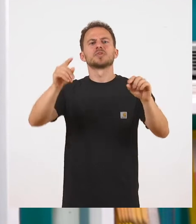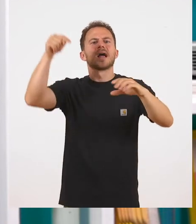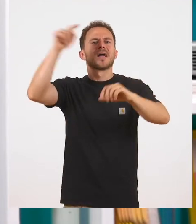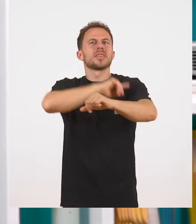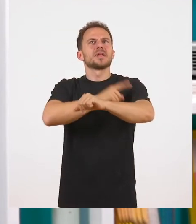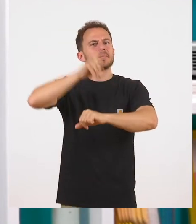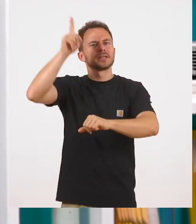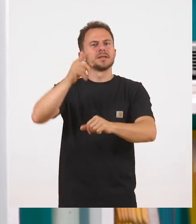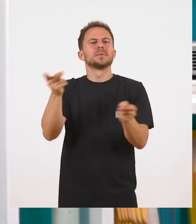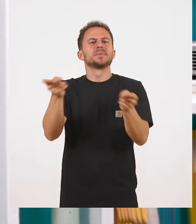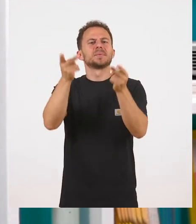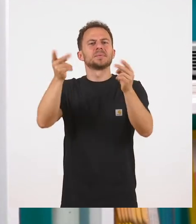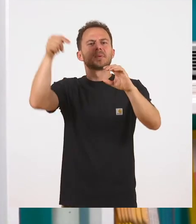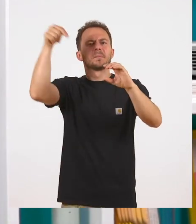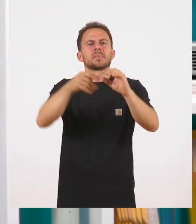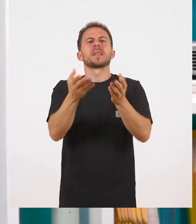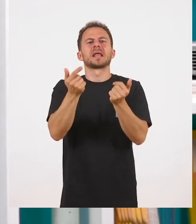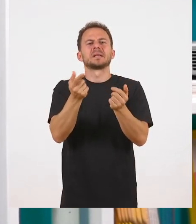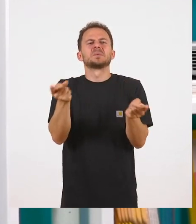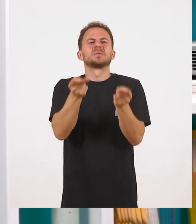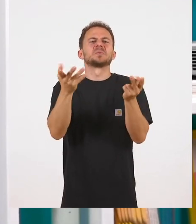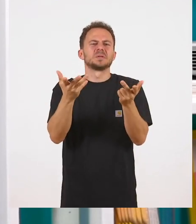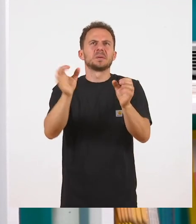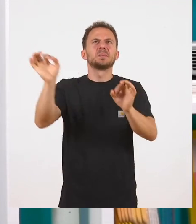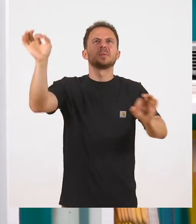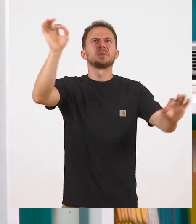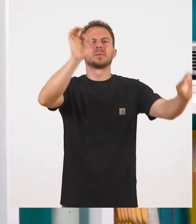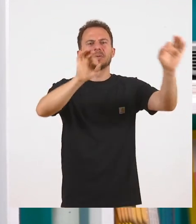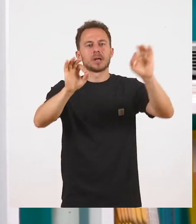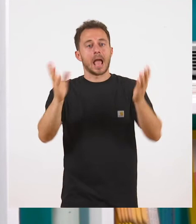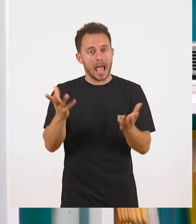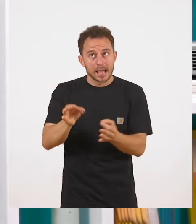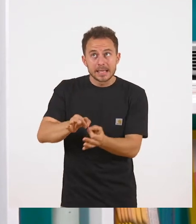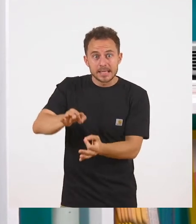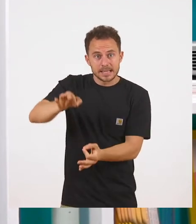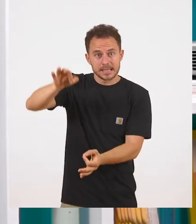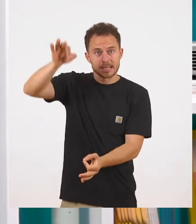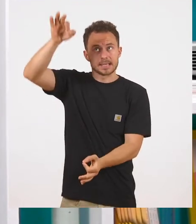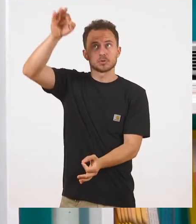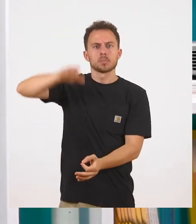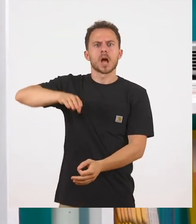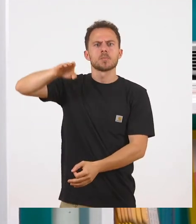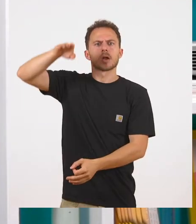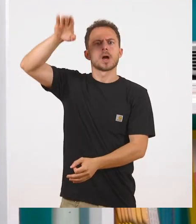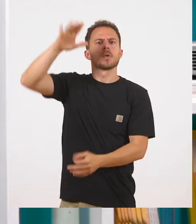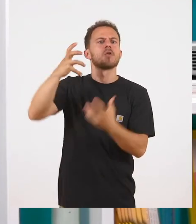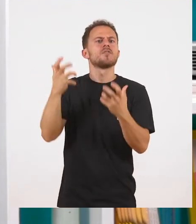μικρότερη δύναμη από τη γη. Άρα λοιπόν, όσο ανεβαίνει το υψόμετρο, το βάρος μειώνεται. Αν πάρεις